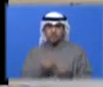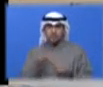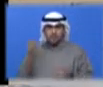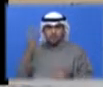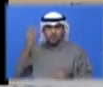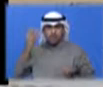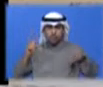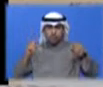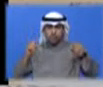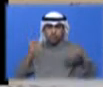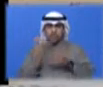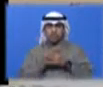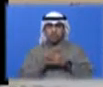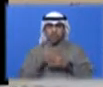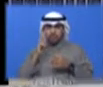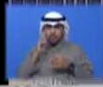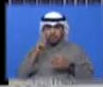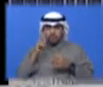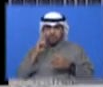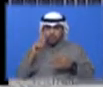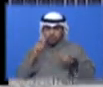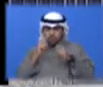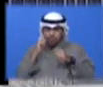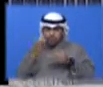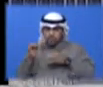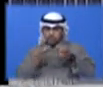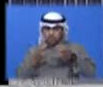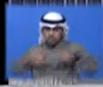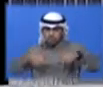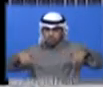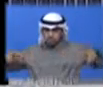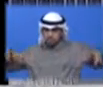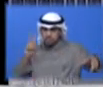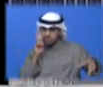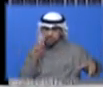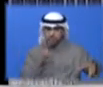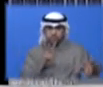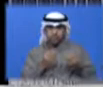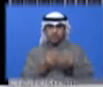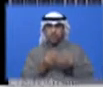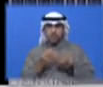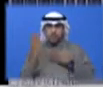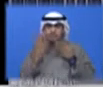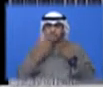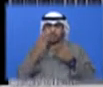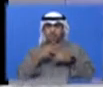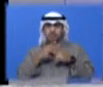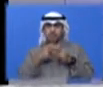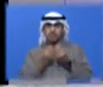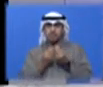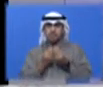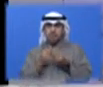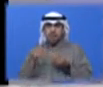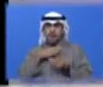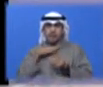على الأرض أنها تنفرد بالتصاميم والخصائص التي تميزها كمدرسة الكويت الخضراء المصاحبة للبيئة